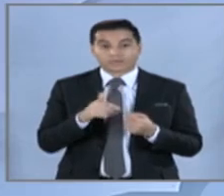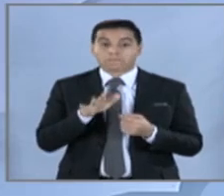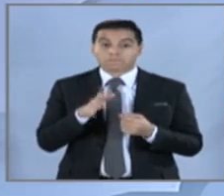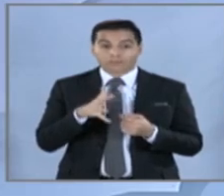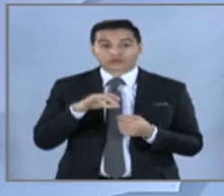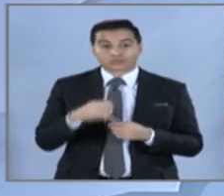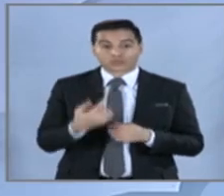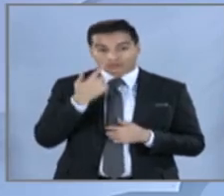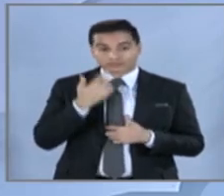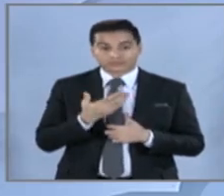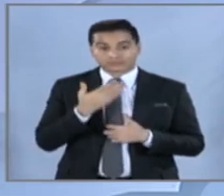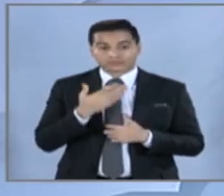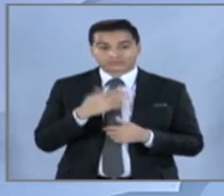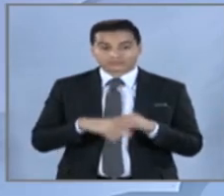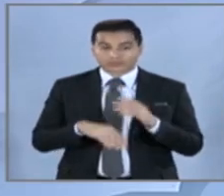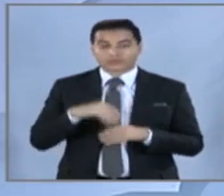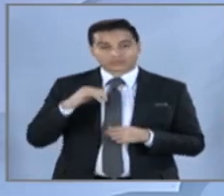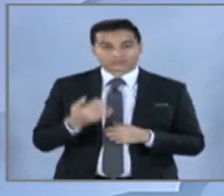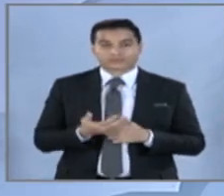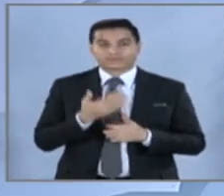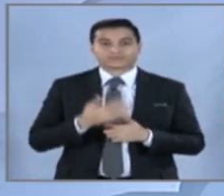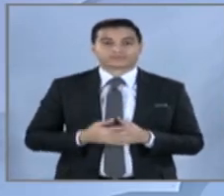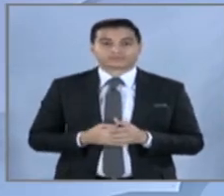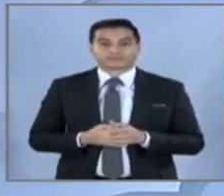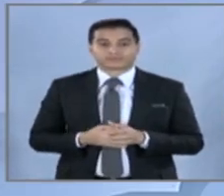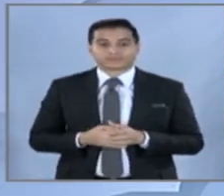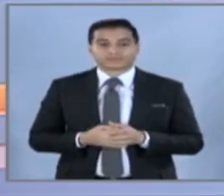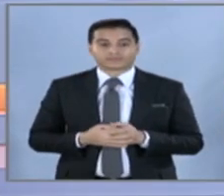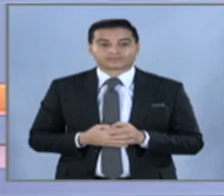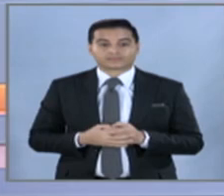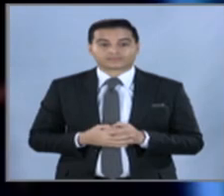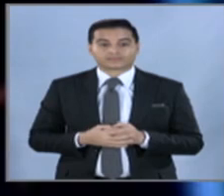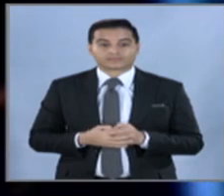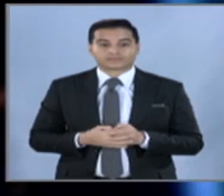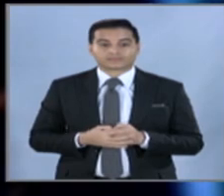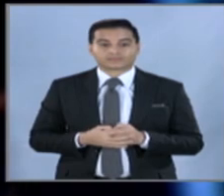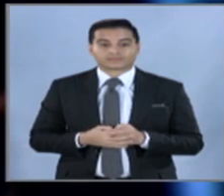ممكن ناخد الجوكر، ايه رايكم؟ ناخد الجوكر. ناخد الجوكر دلوقتي؟ ندوس على الباز.